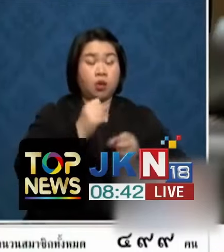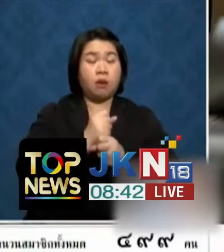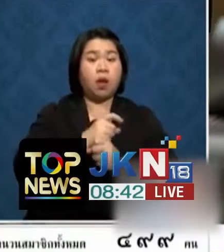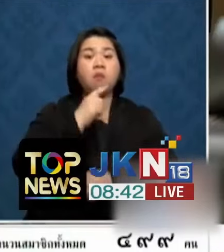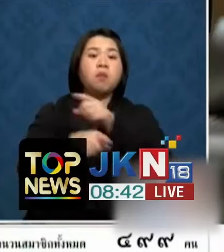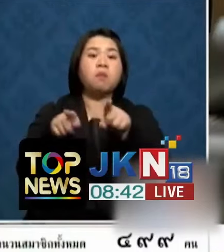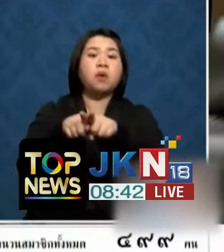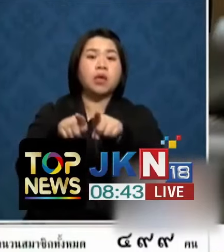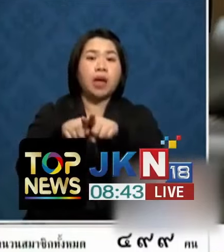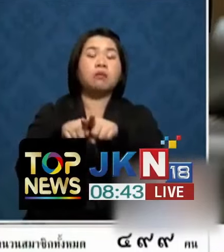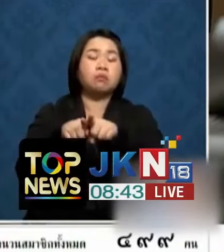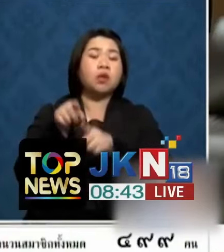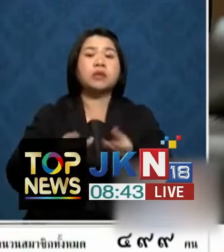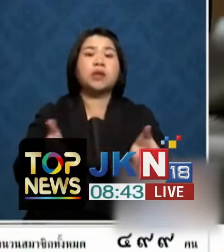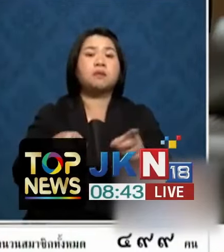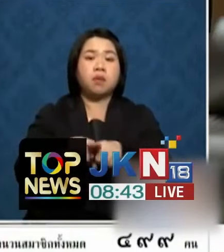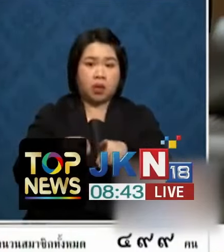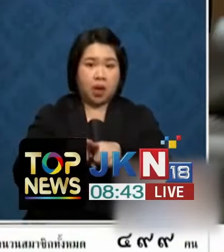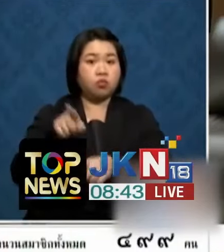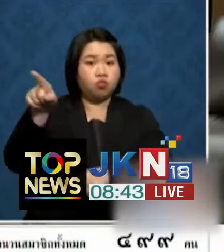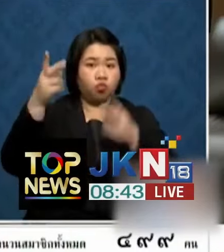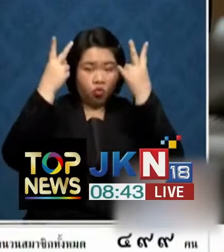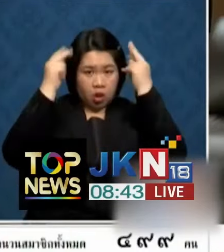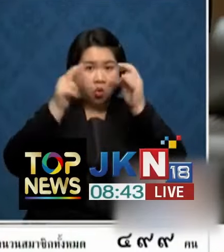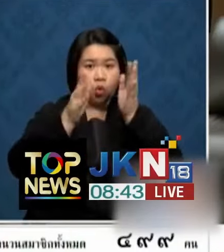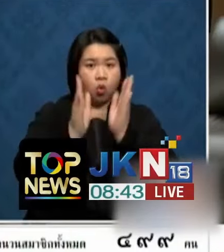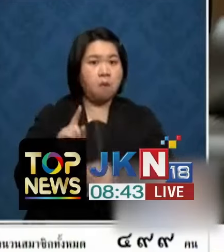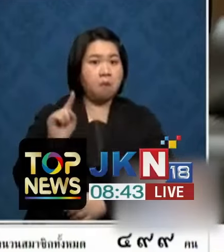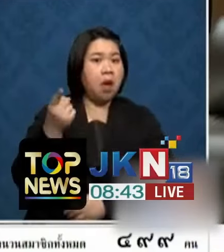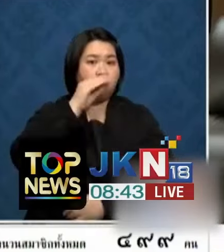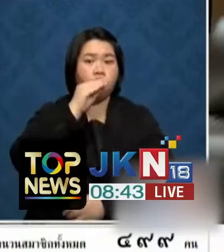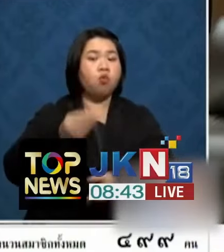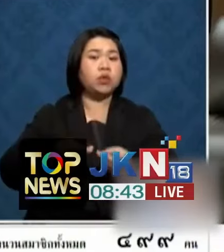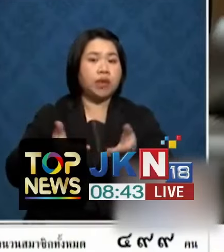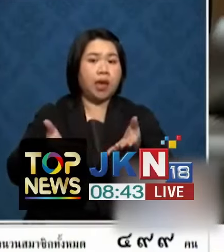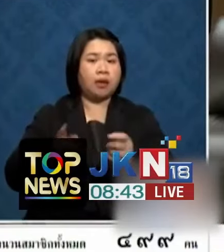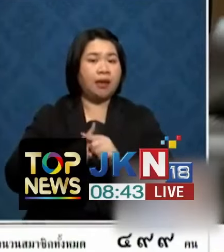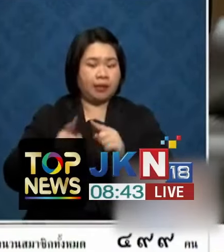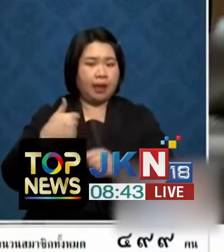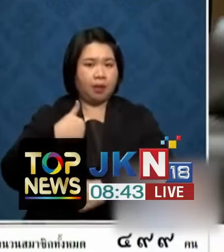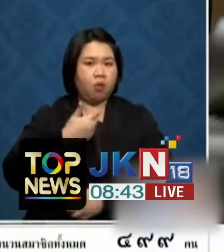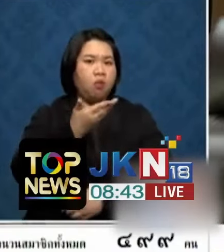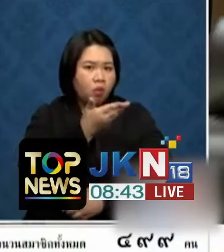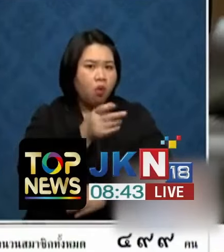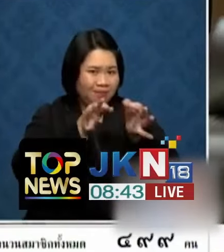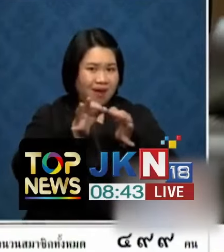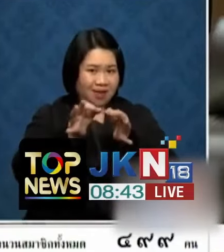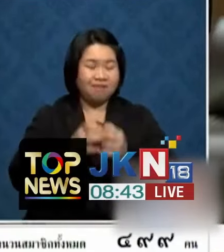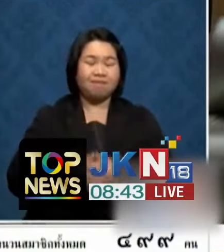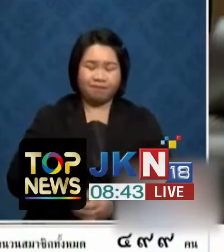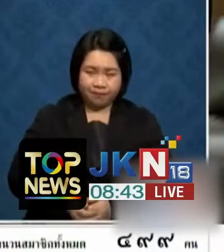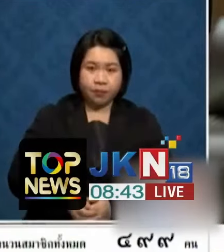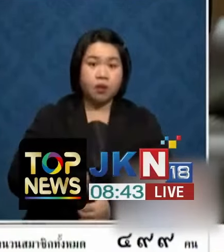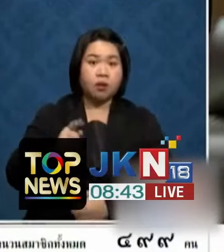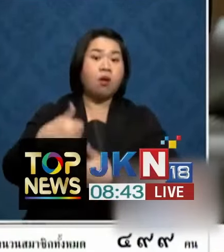ทำเหมือนสิงคโปร์สิงคโปร์ก็แจกนายกคนใหม่เนี่ยเป็นคนประกาศแจกเองแต่ขอทำความเข้าใจกับท่านประธานครับสิงค